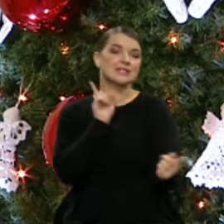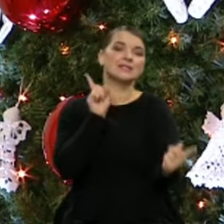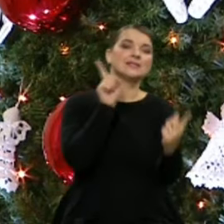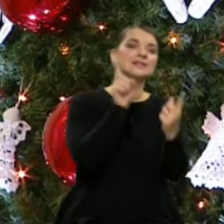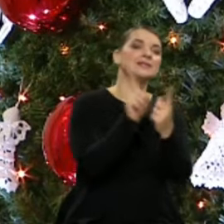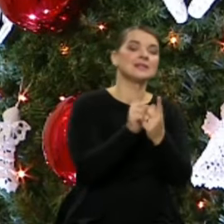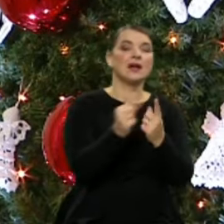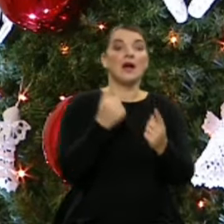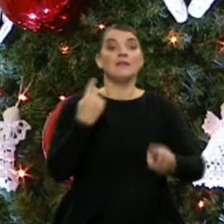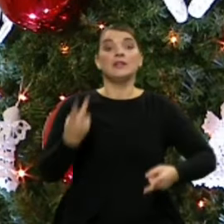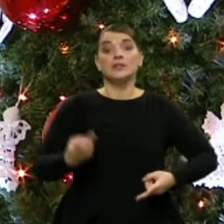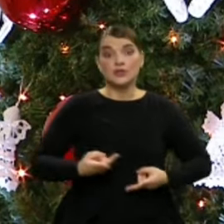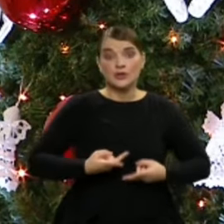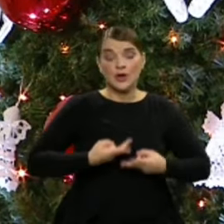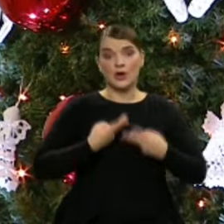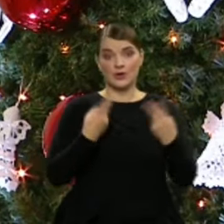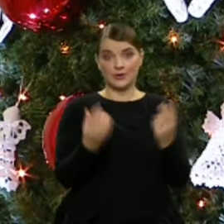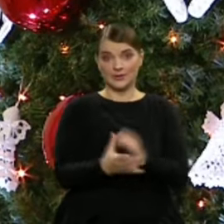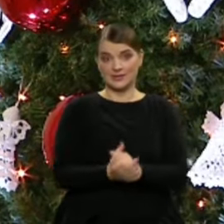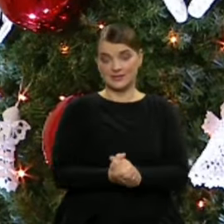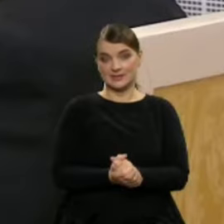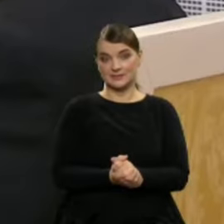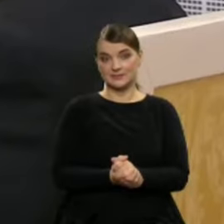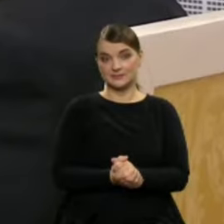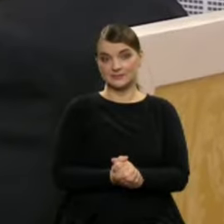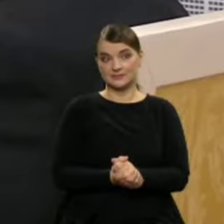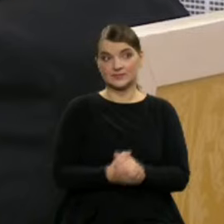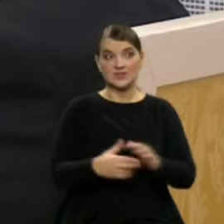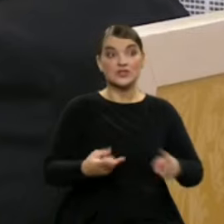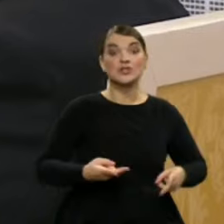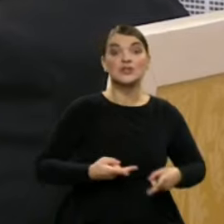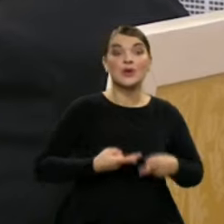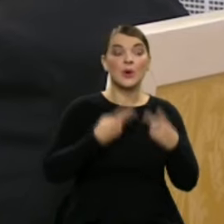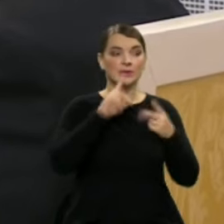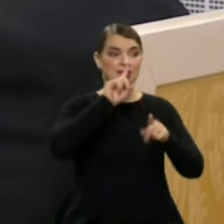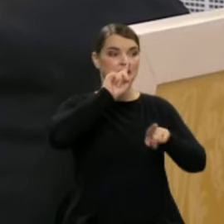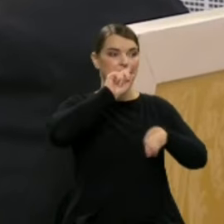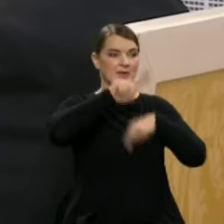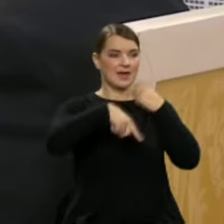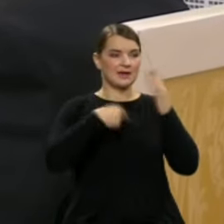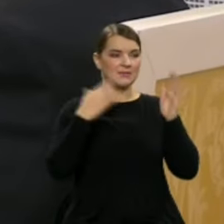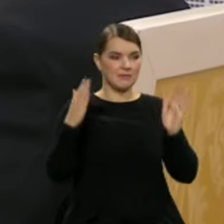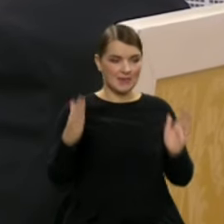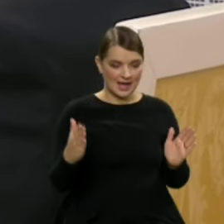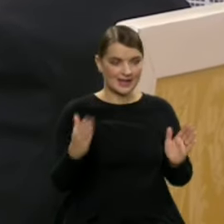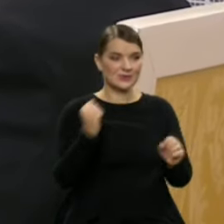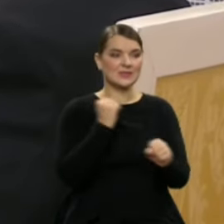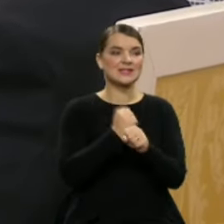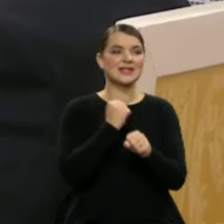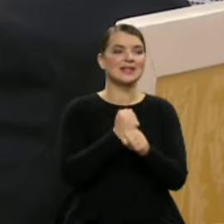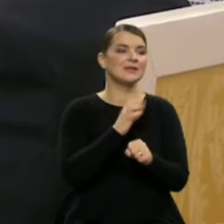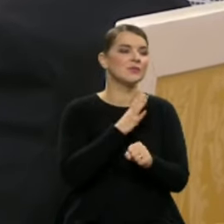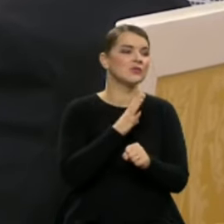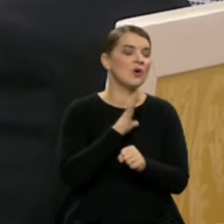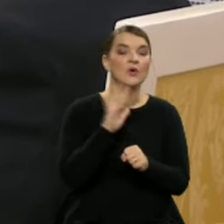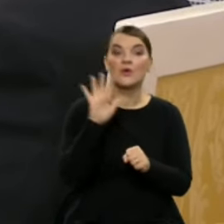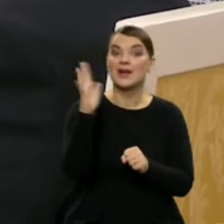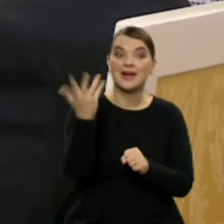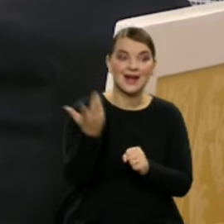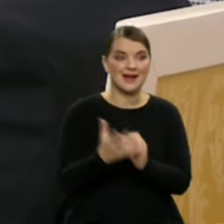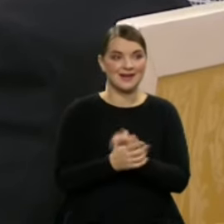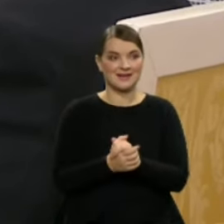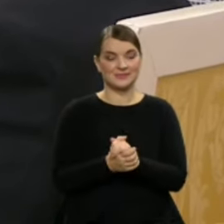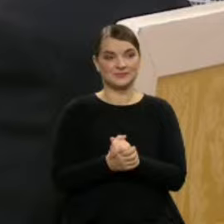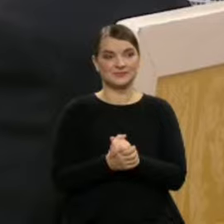kad pasidžiaugti savimi, pasidžiaugti tuo, ką padarėme per tuos metus, kas nepasisekė ir dėl ko galbūt